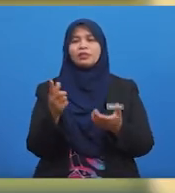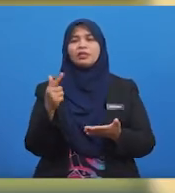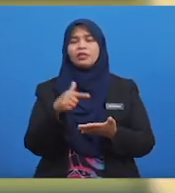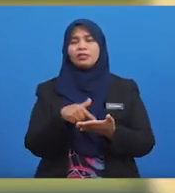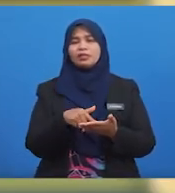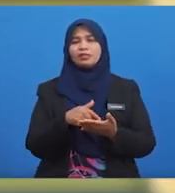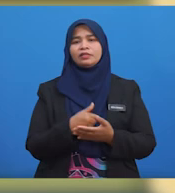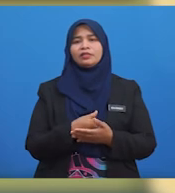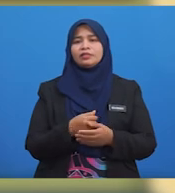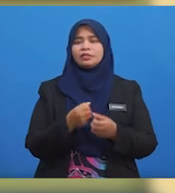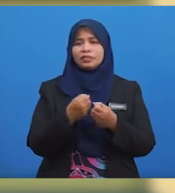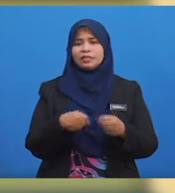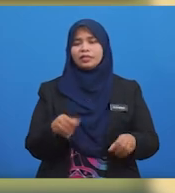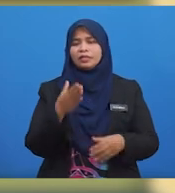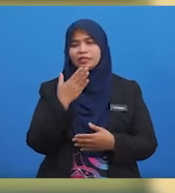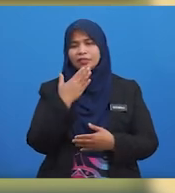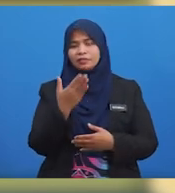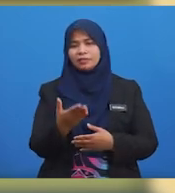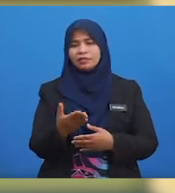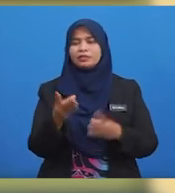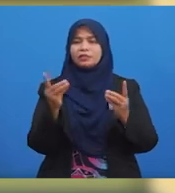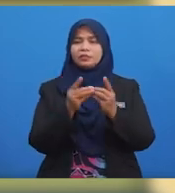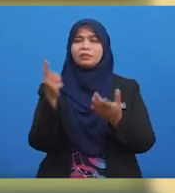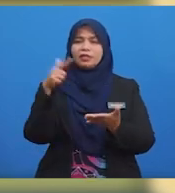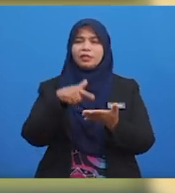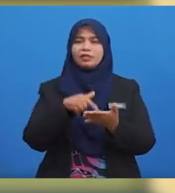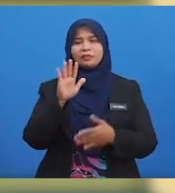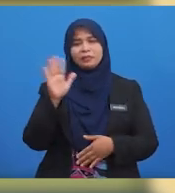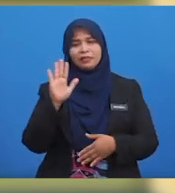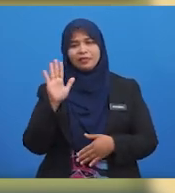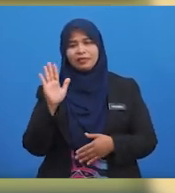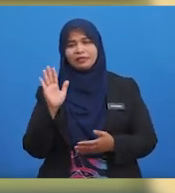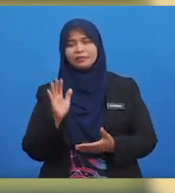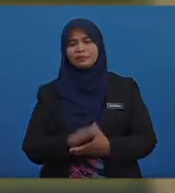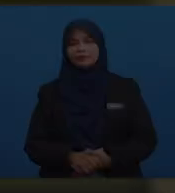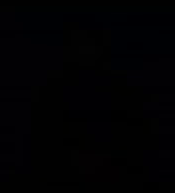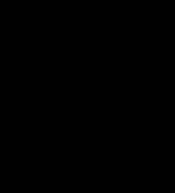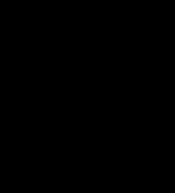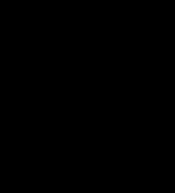episode akan datang sekian terima kasih jumpa lagi bye bye